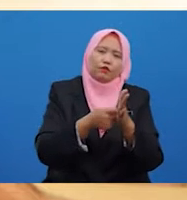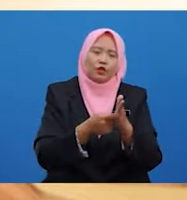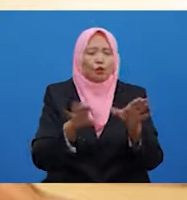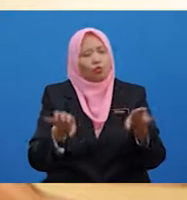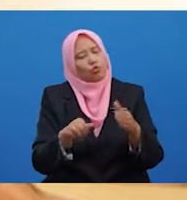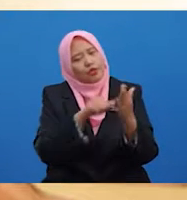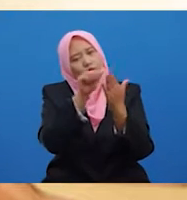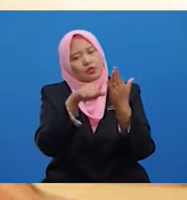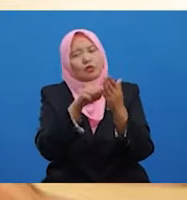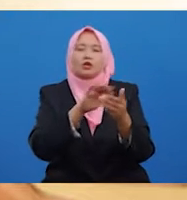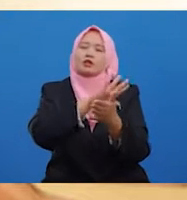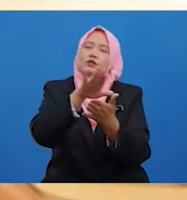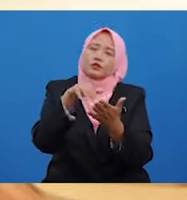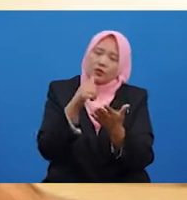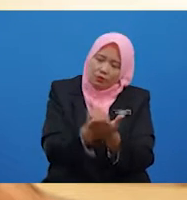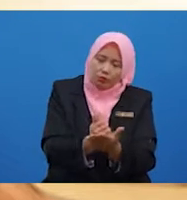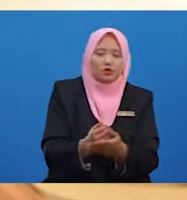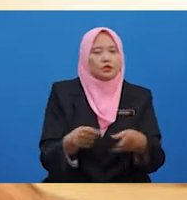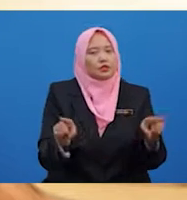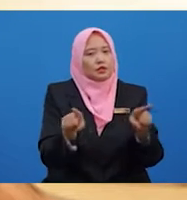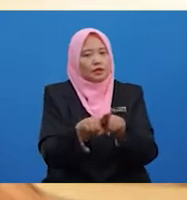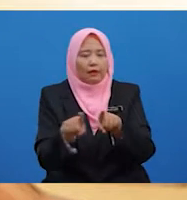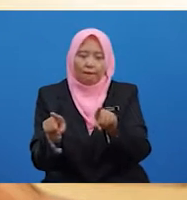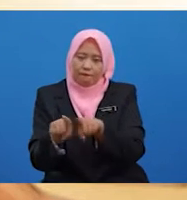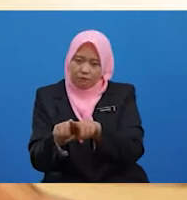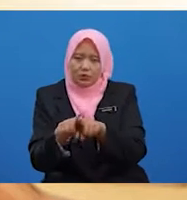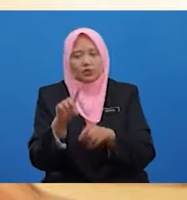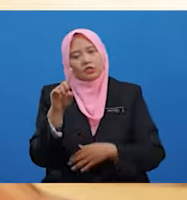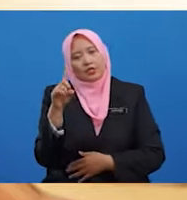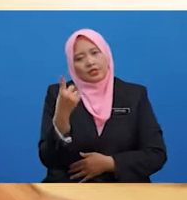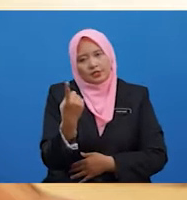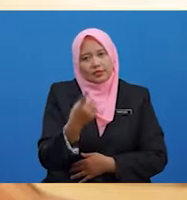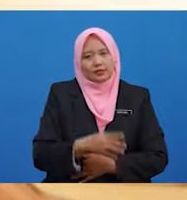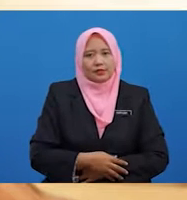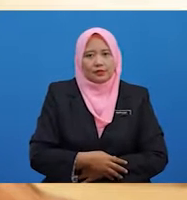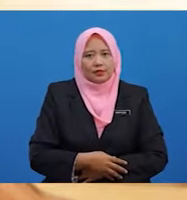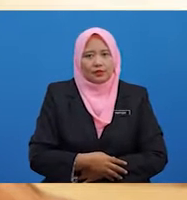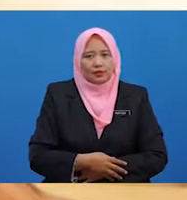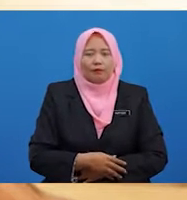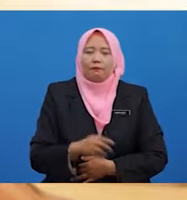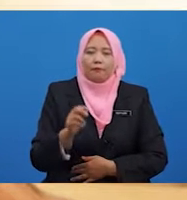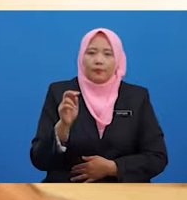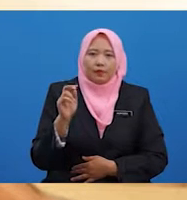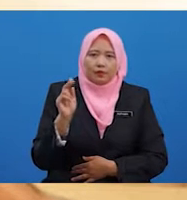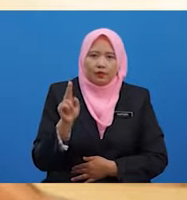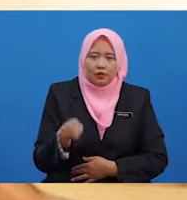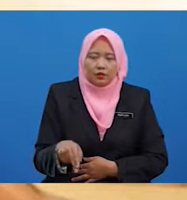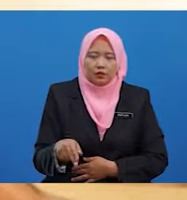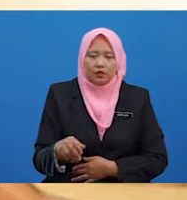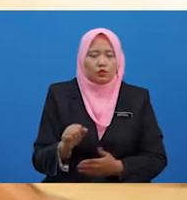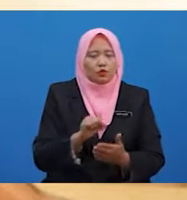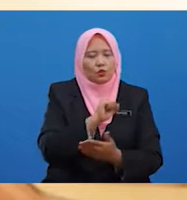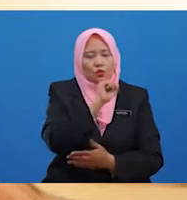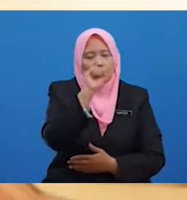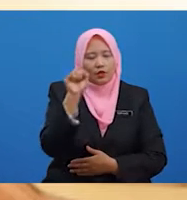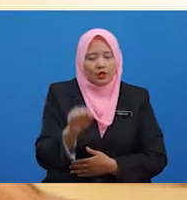ya pelajar-pelajar. Ia memberi maksud yang sama. Maksudnya, kehendak soalan ini adalah umum.